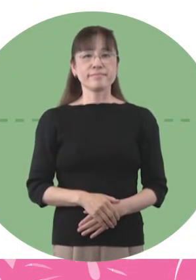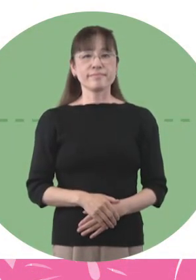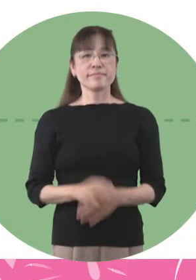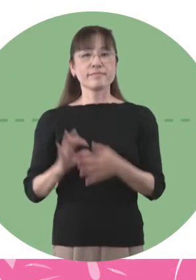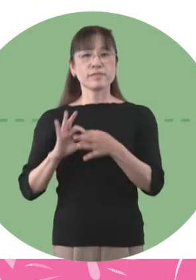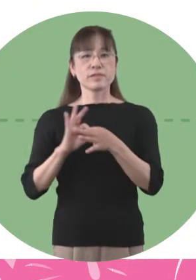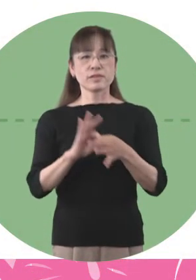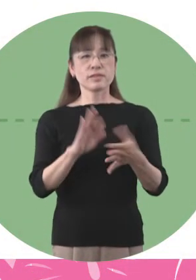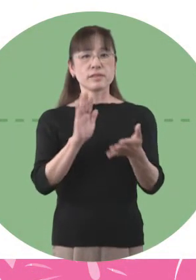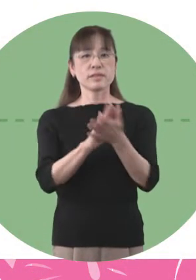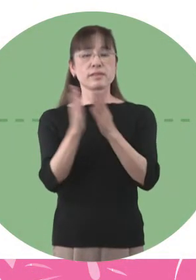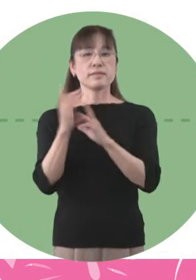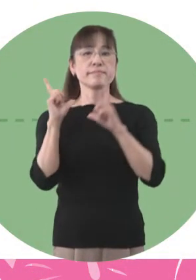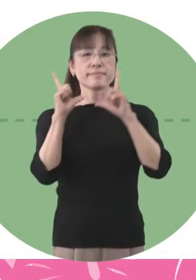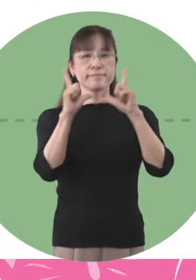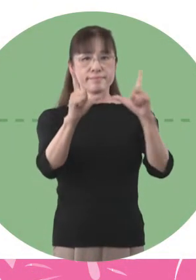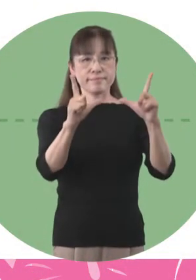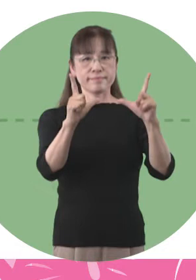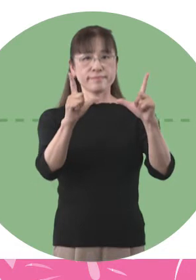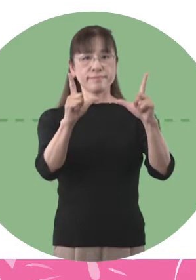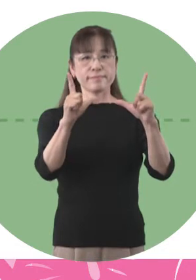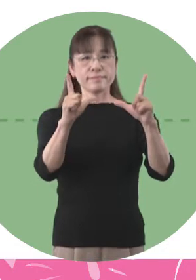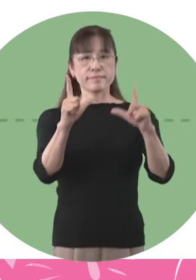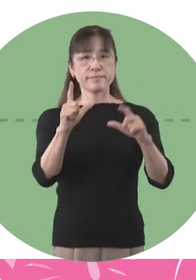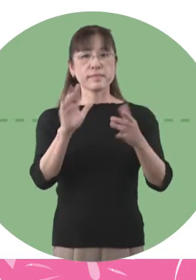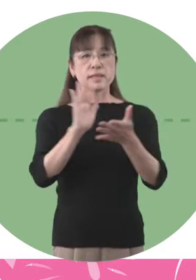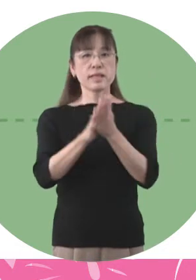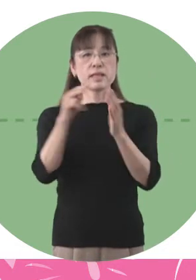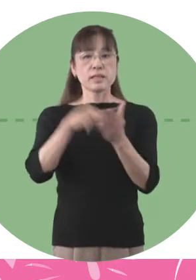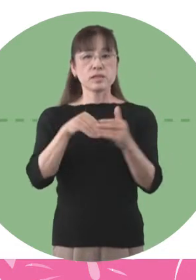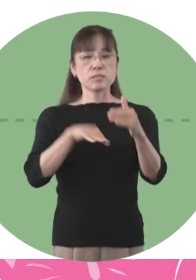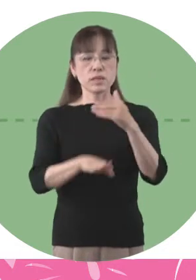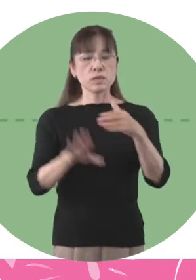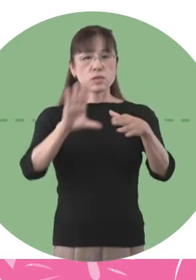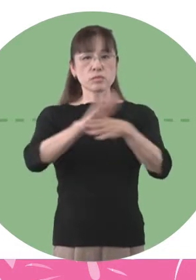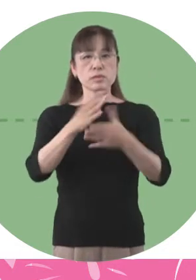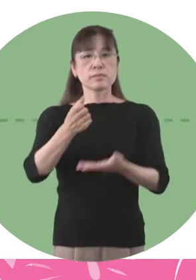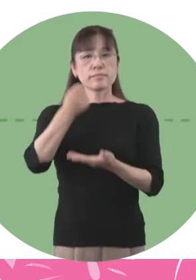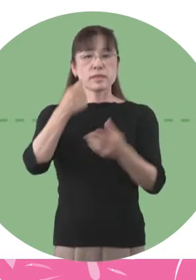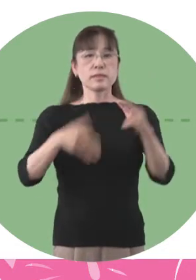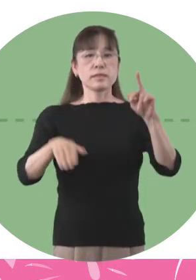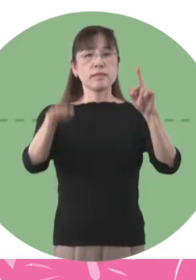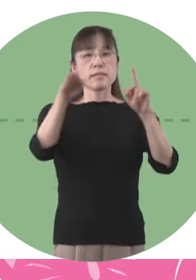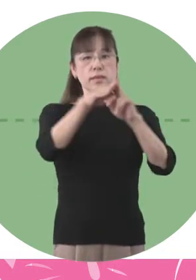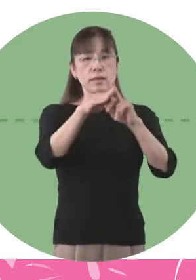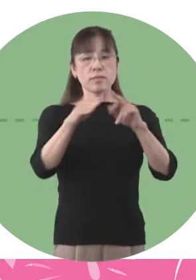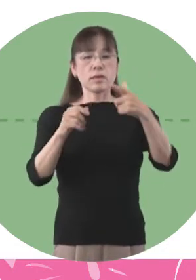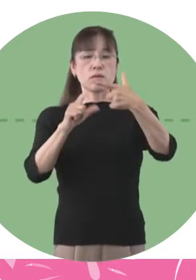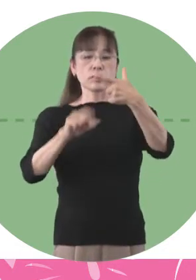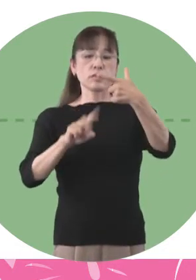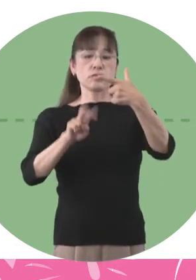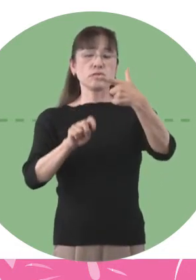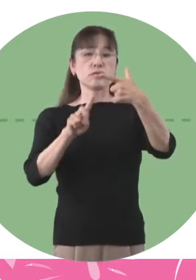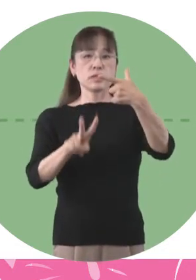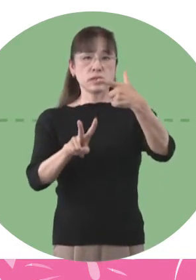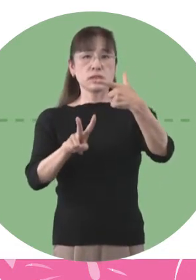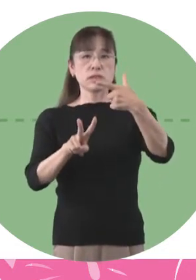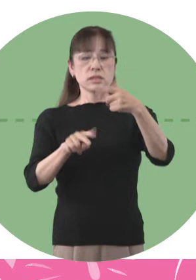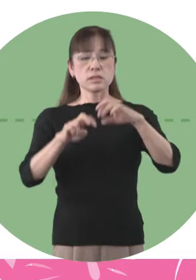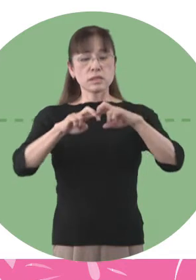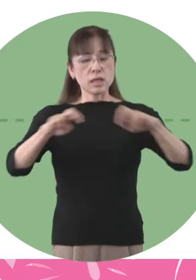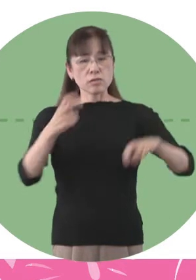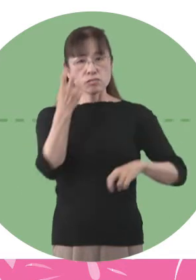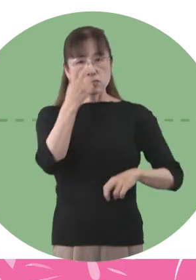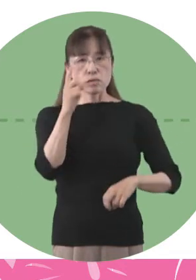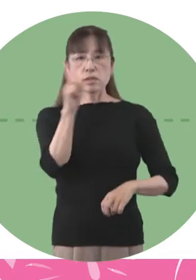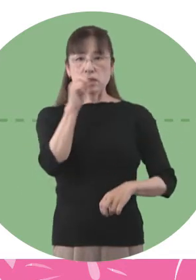続いて県からのお知らせです。県立埋蔵文化財センターでは6月12日に、発掘調査ってどんな